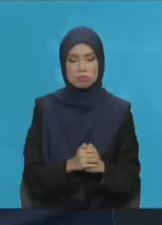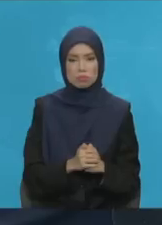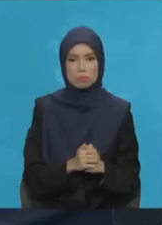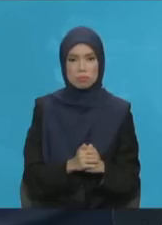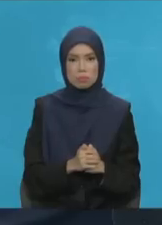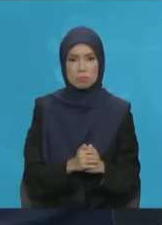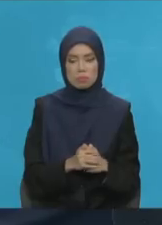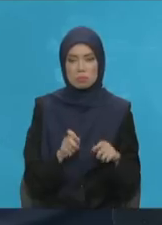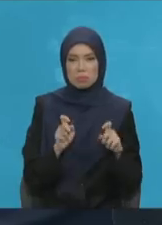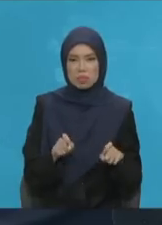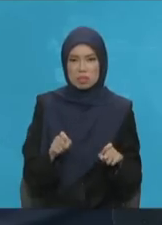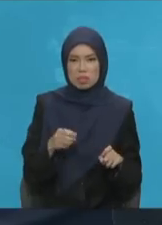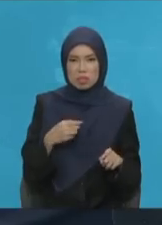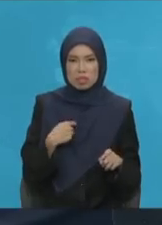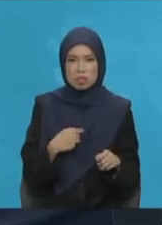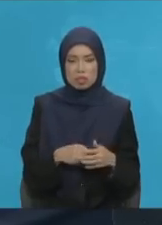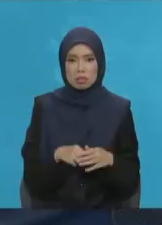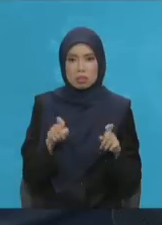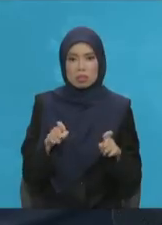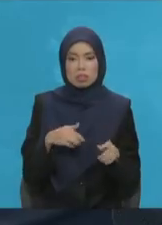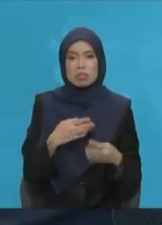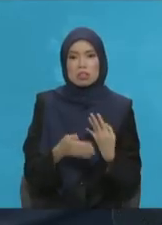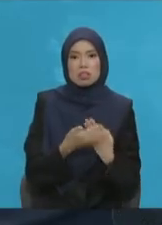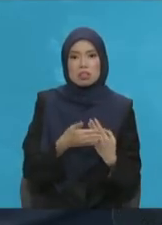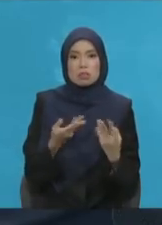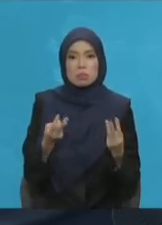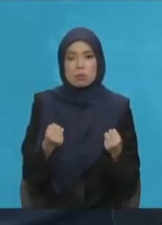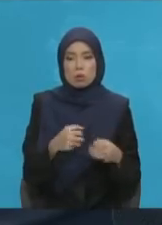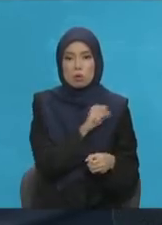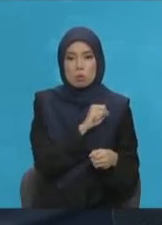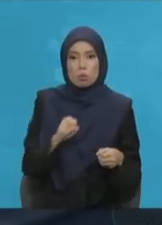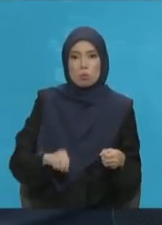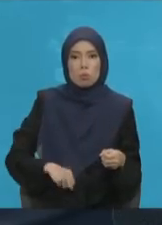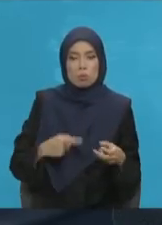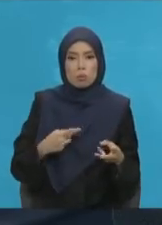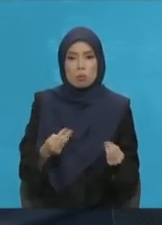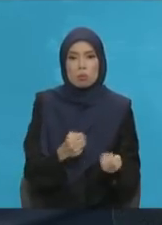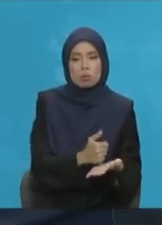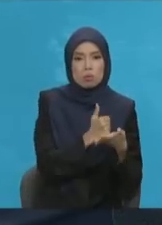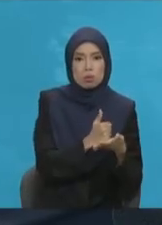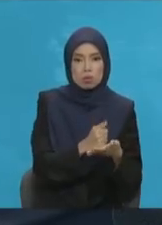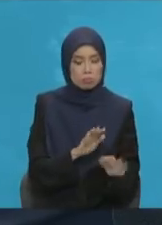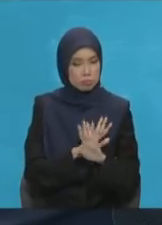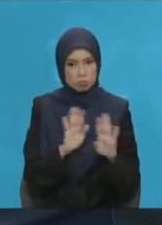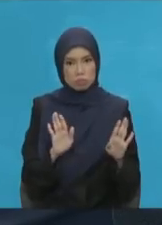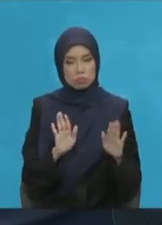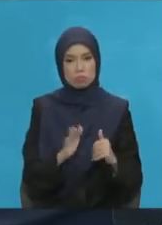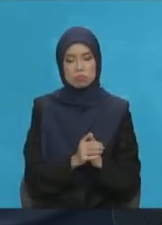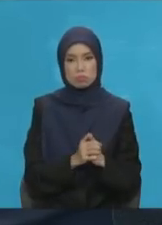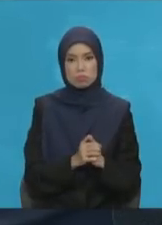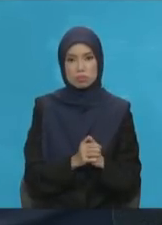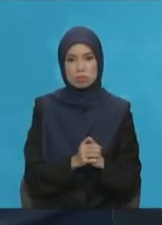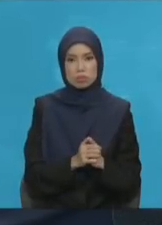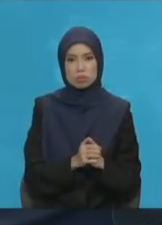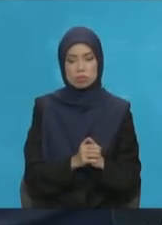cepat untuk menjadikan Sultan sebagai Perisai Diri Baitul memang mengakui bahwa